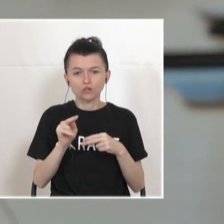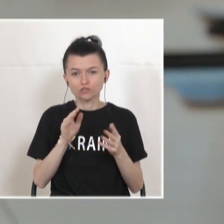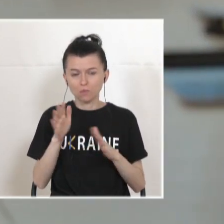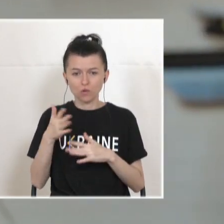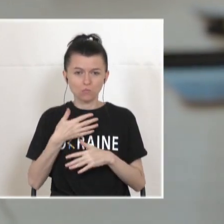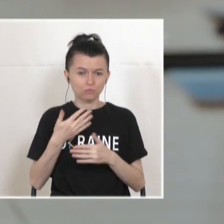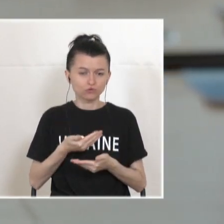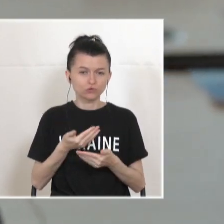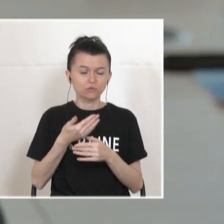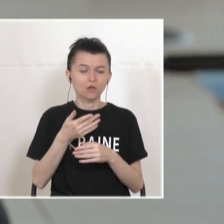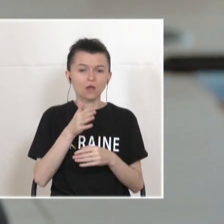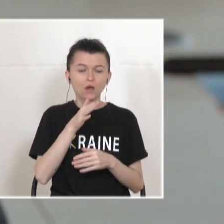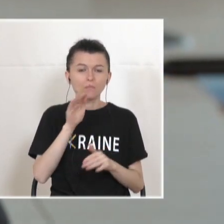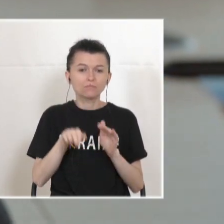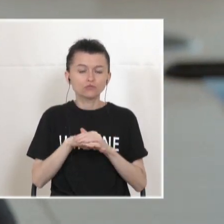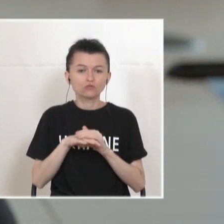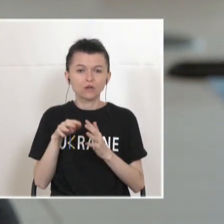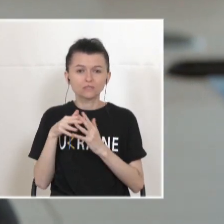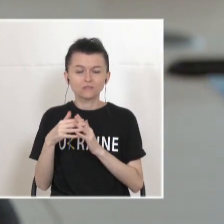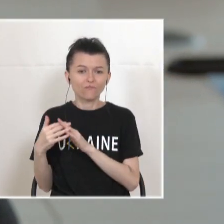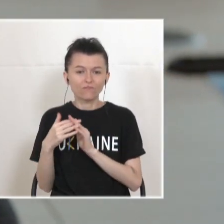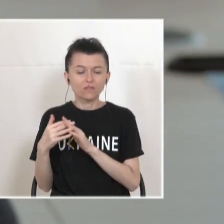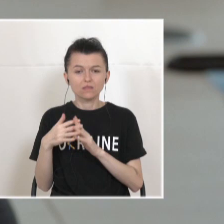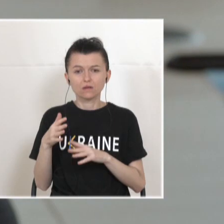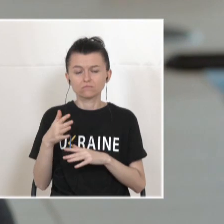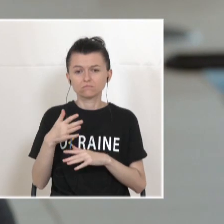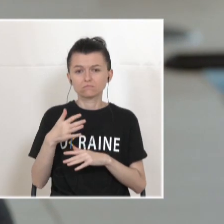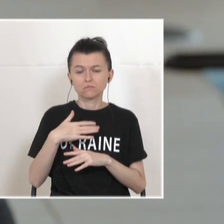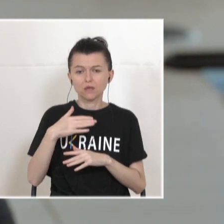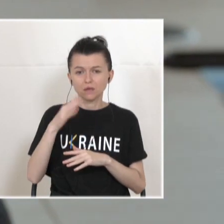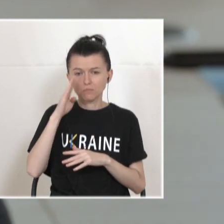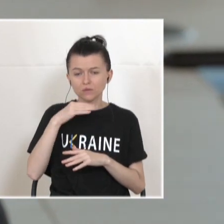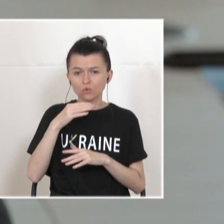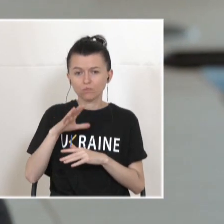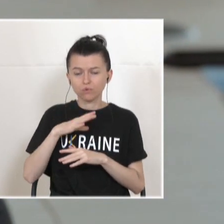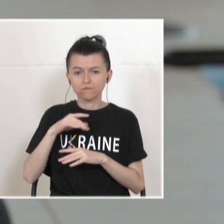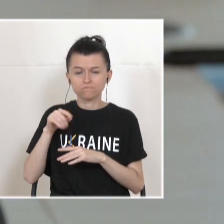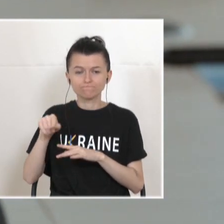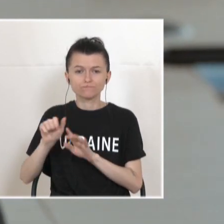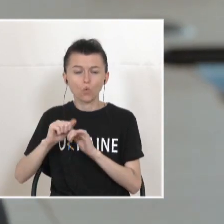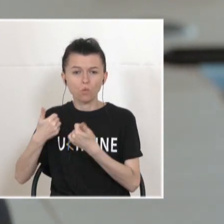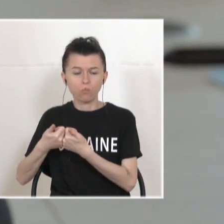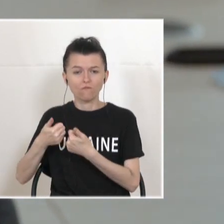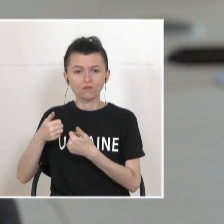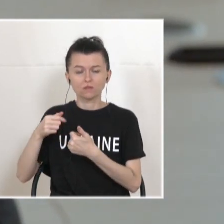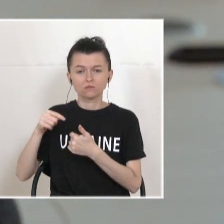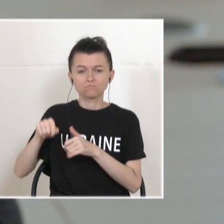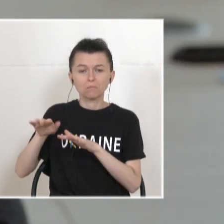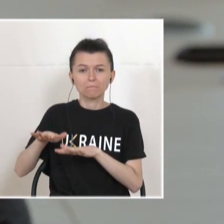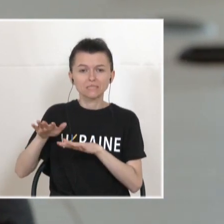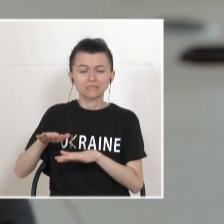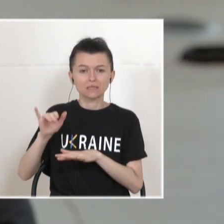батько був окупований в місті Ірпені, і, на жаль,